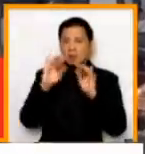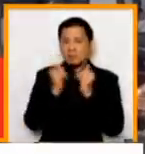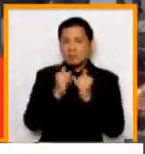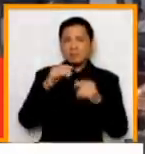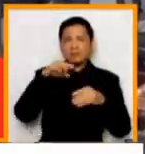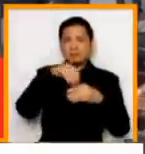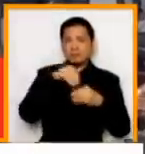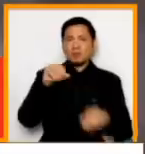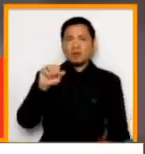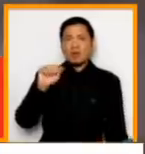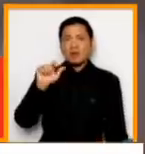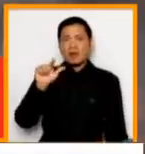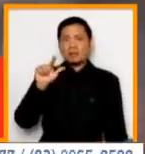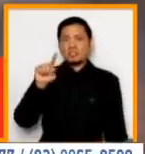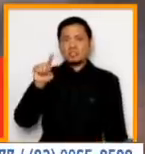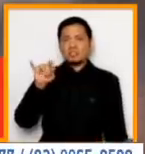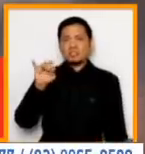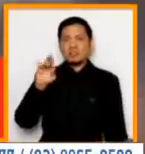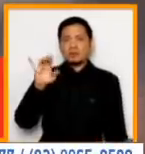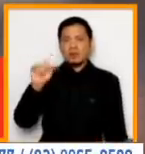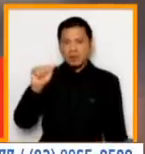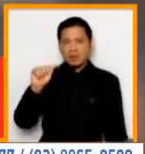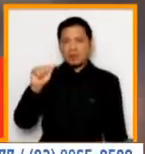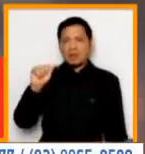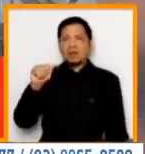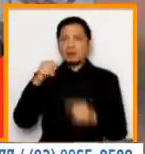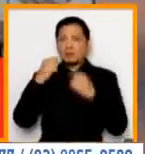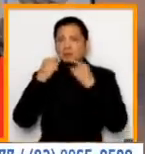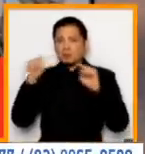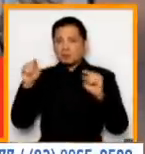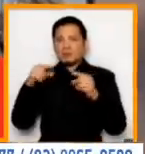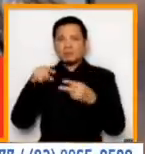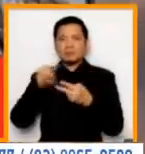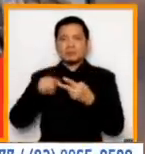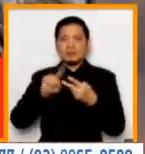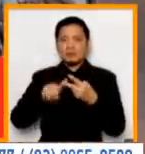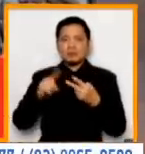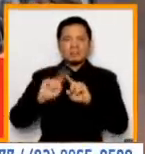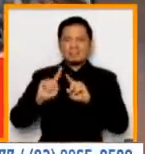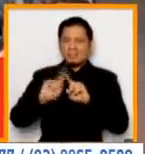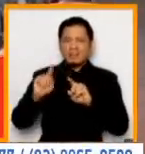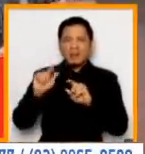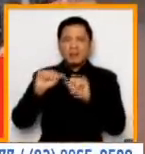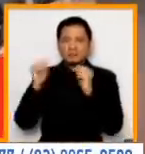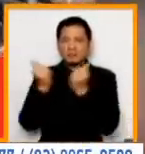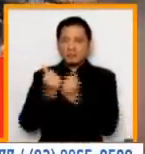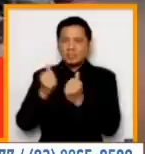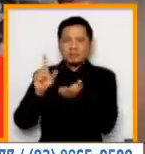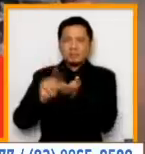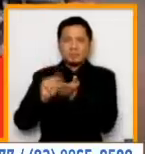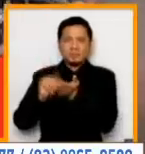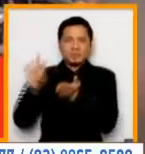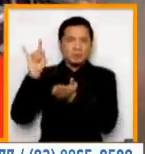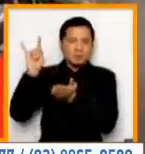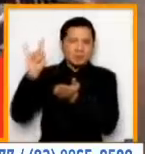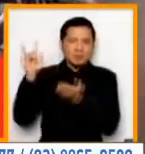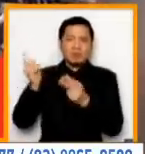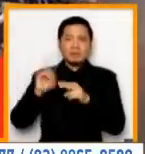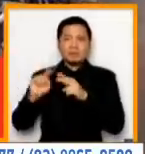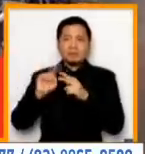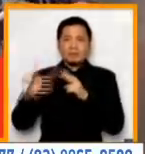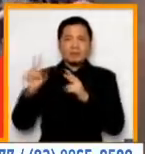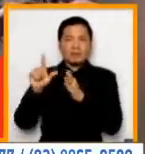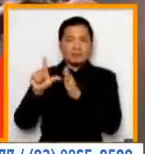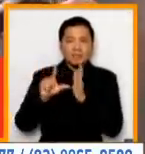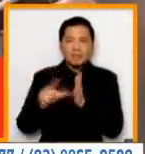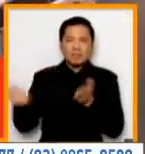Press. Kasunod ito ng pagtama ng Israeli missiles doon, mayroon ding mga opisina ng legal firms at mga doktor at ilang residential